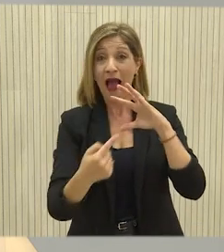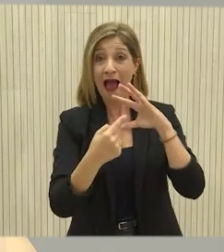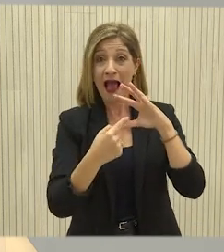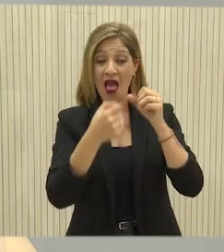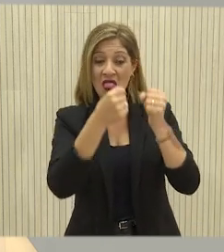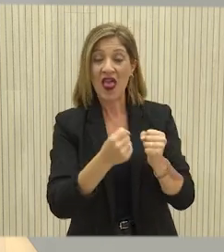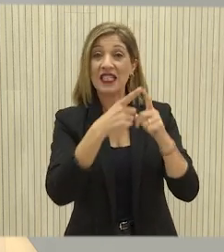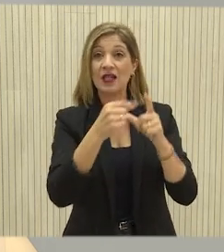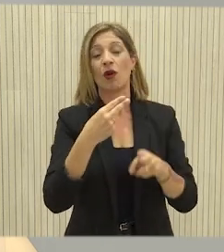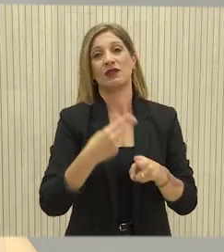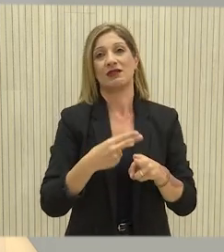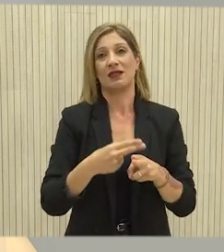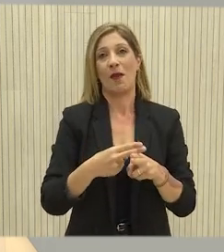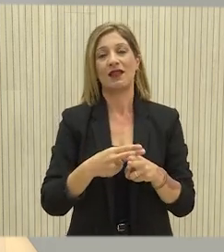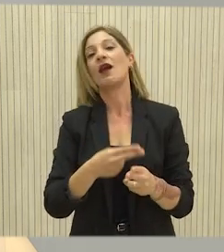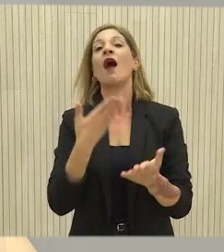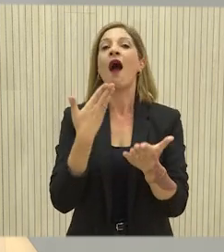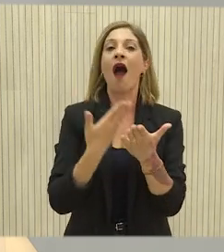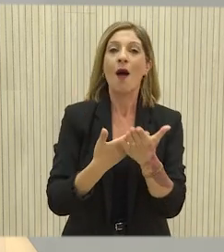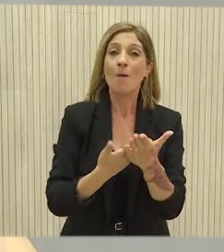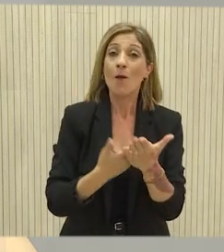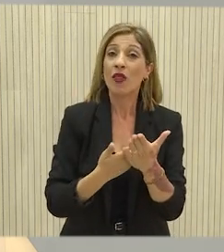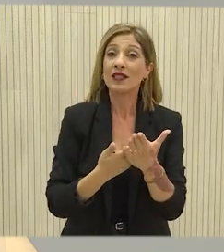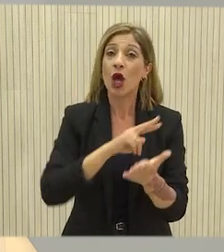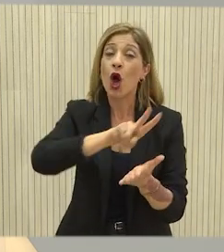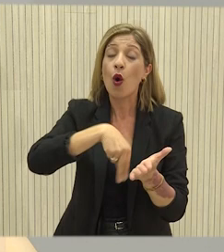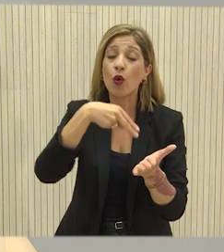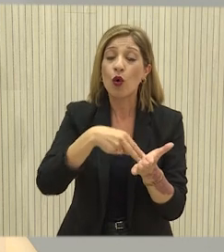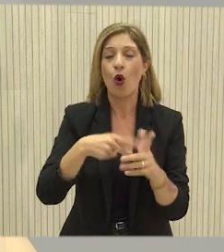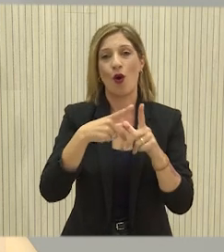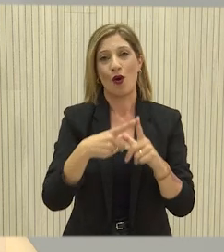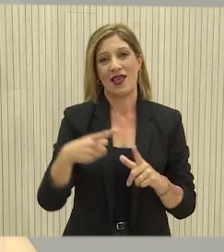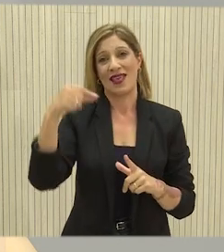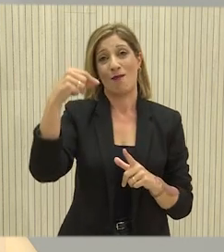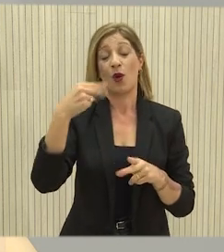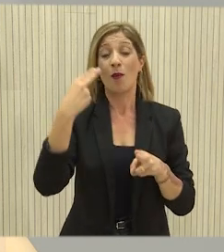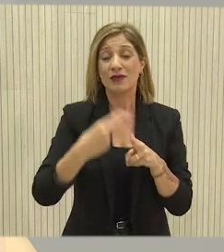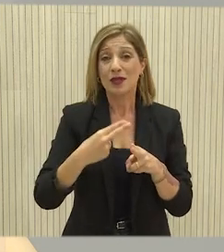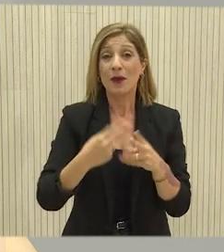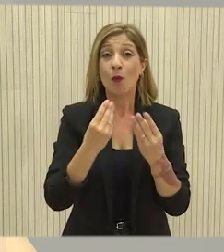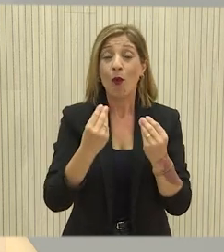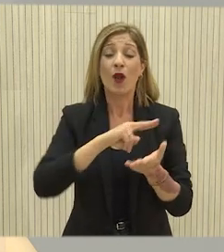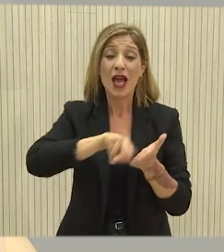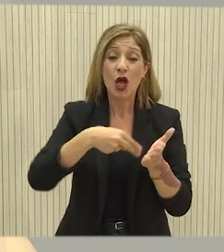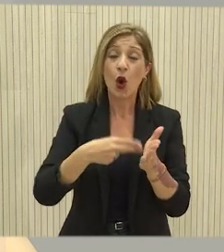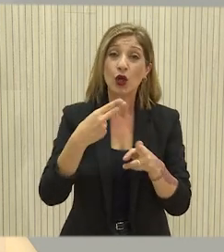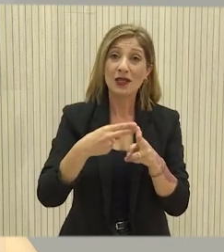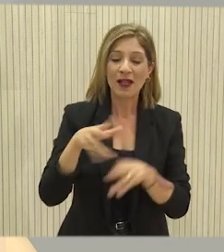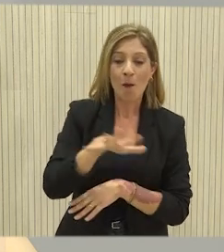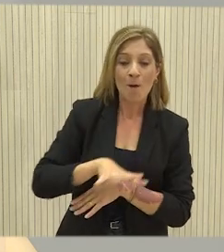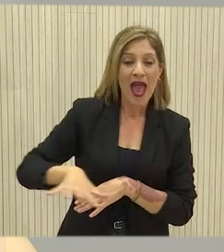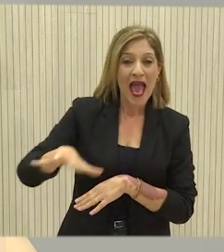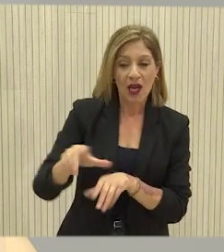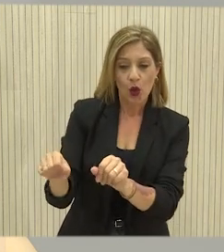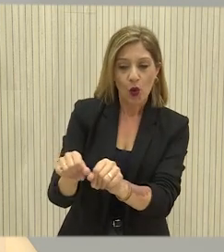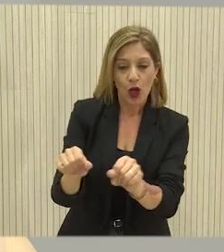ενεργούς διπλωματίας που αποδεικνύει και αναδεικνύει τον ουσιαστικό ρόλο και την ενεργή εμπλοκή που η χώρα μας μπορεί να διαδραματίσει στην περιοχή,